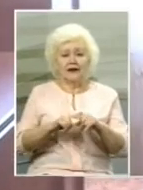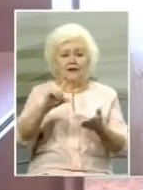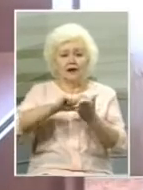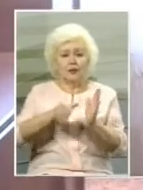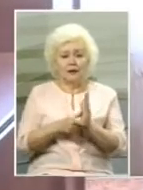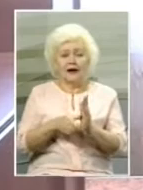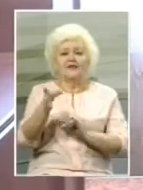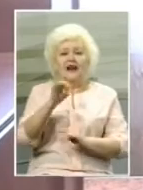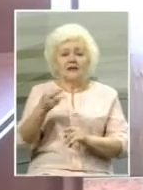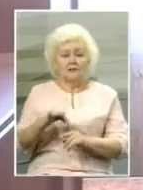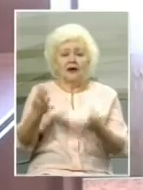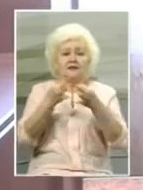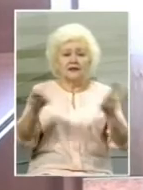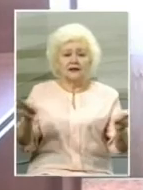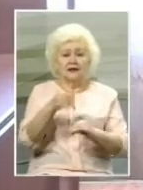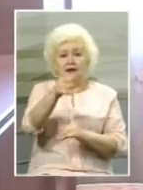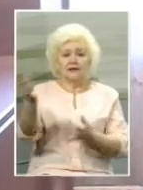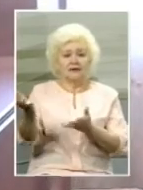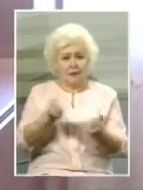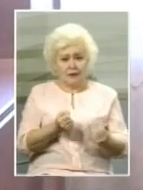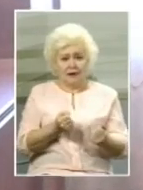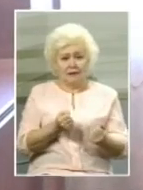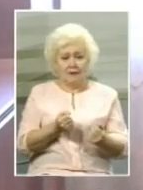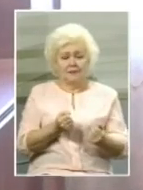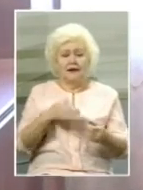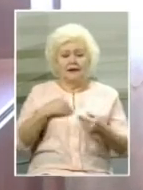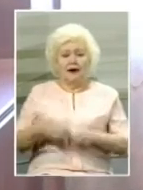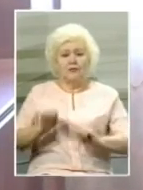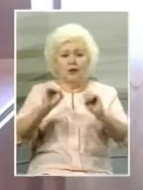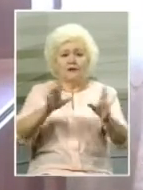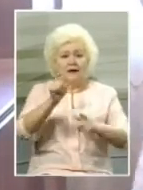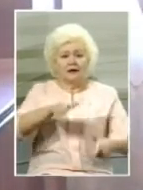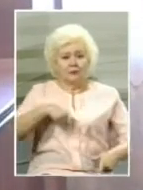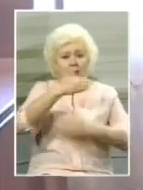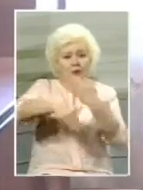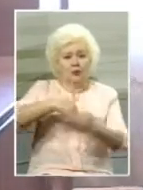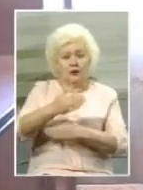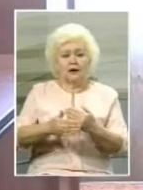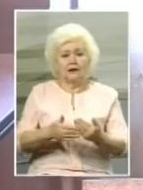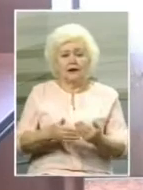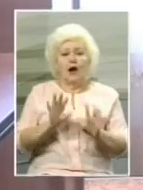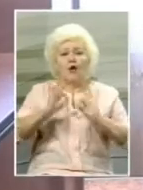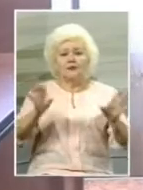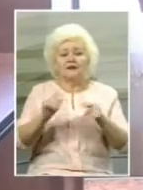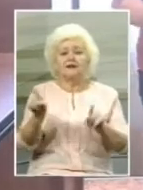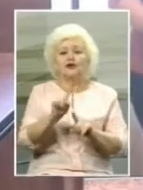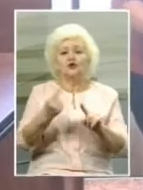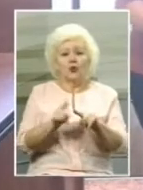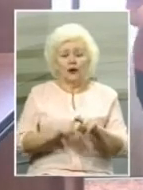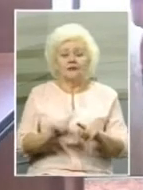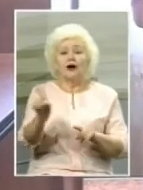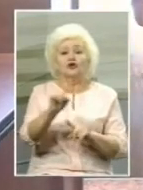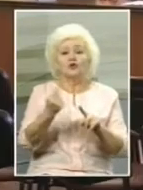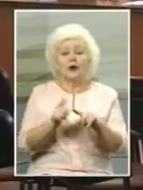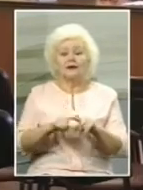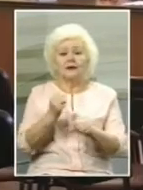операционной, ни в реанимации не разрешается, правильно, в таких вещах? Нам отдали. Что это? Рука, поясніть мені, будь